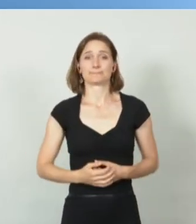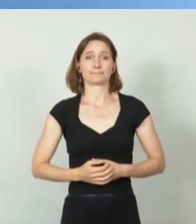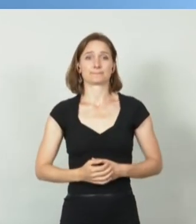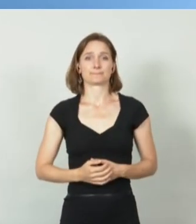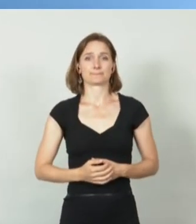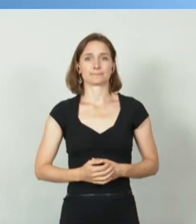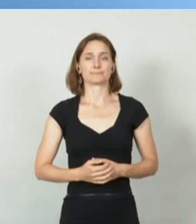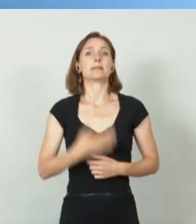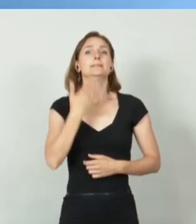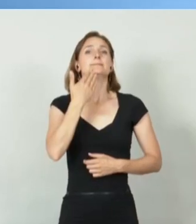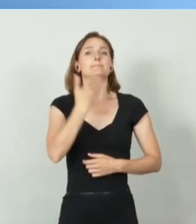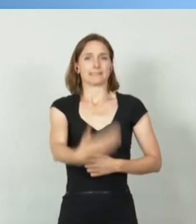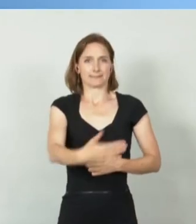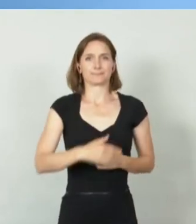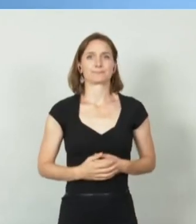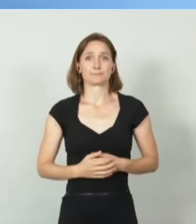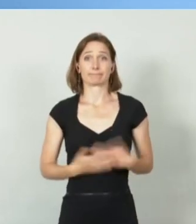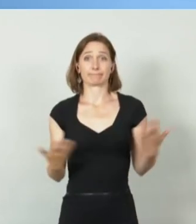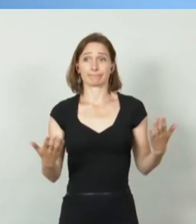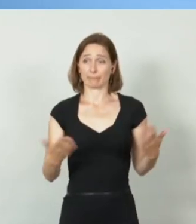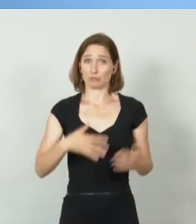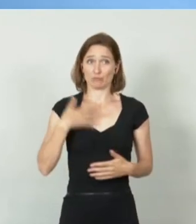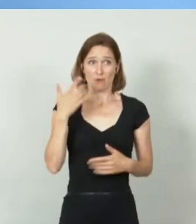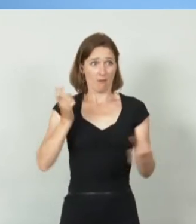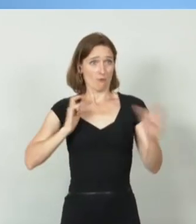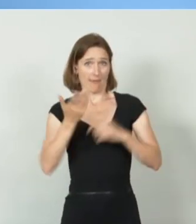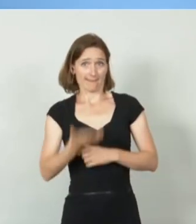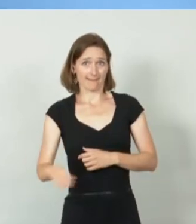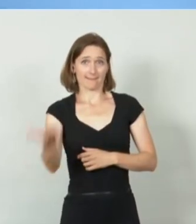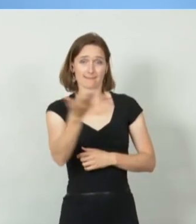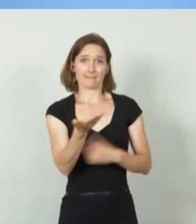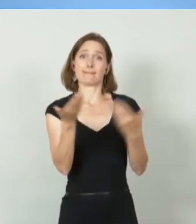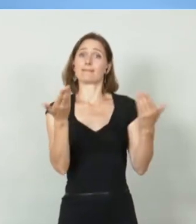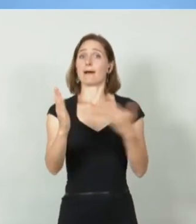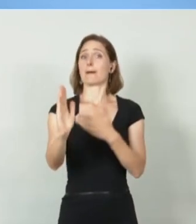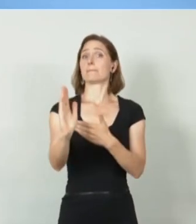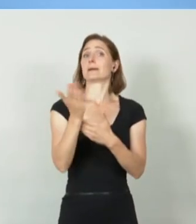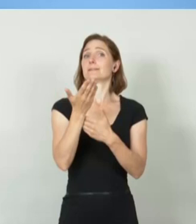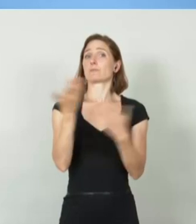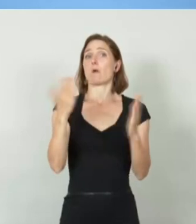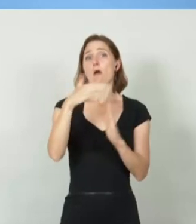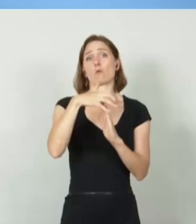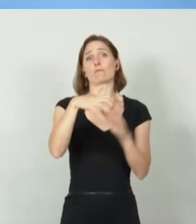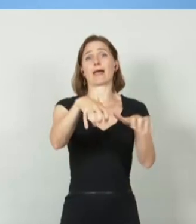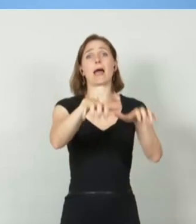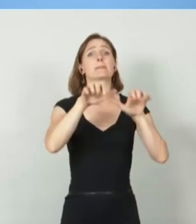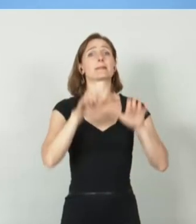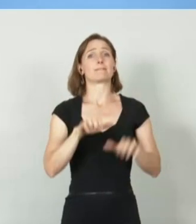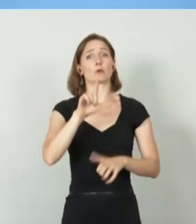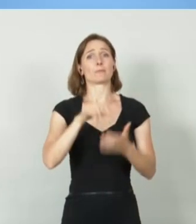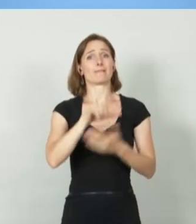merci alors chers collègues vous nous présentez ici votre compte administratif 2022